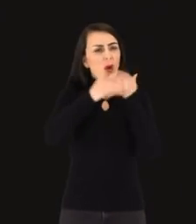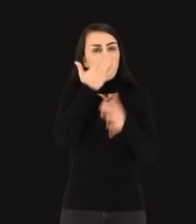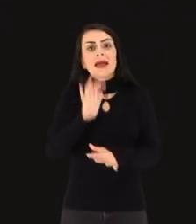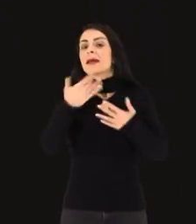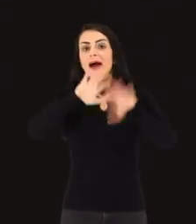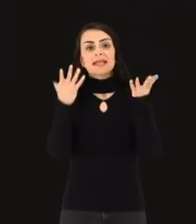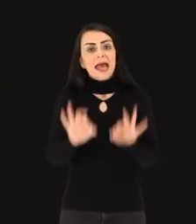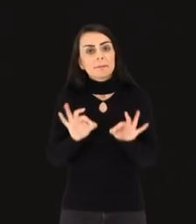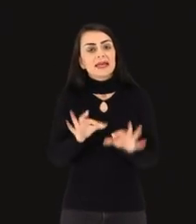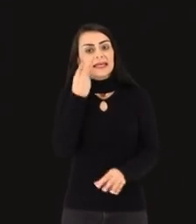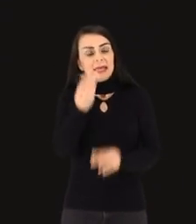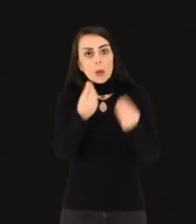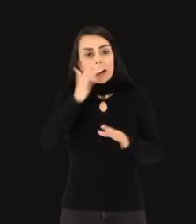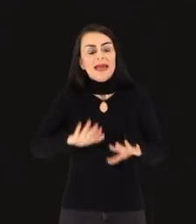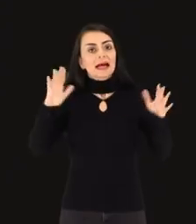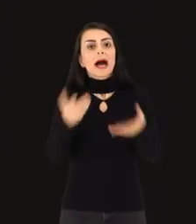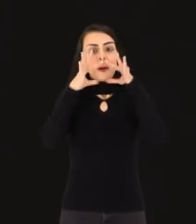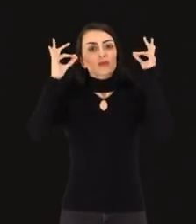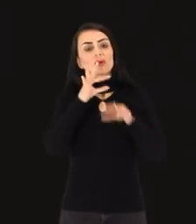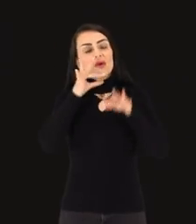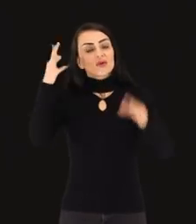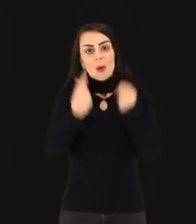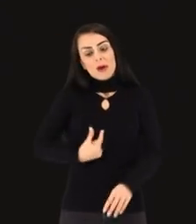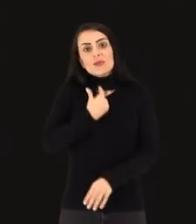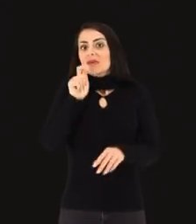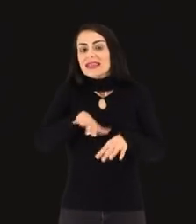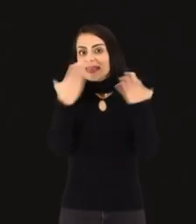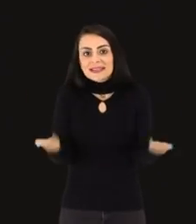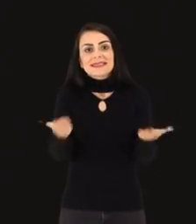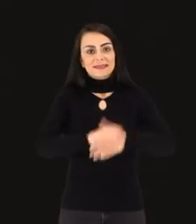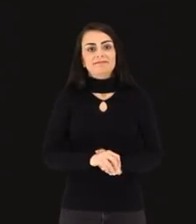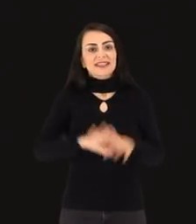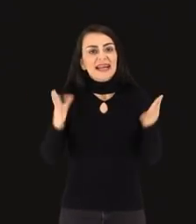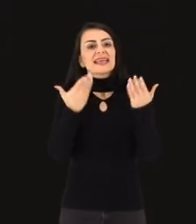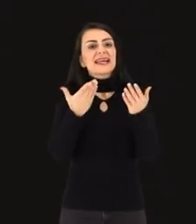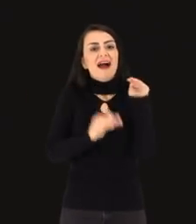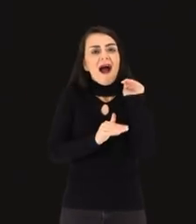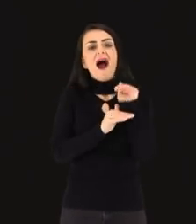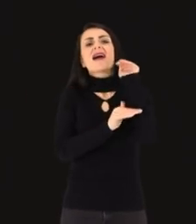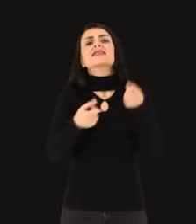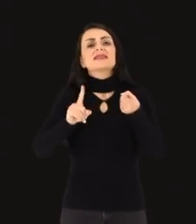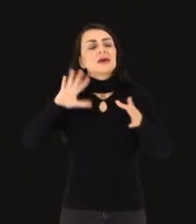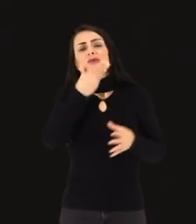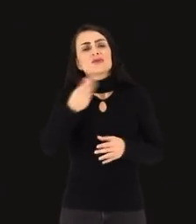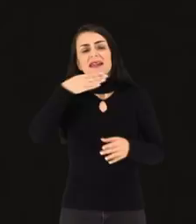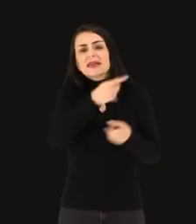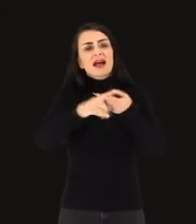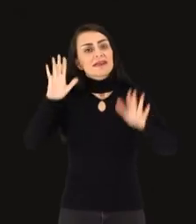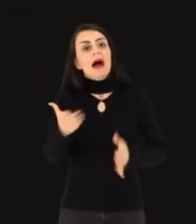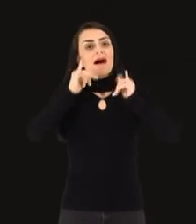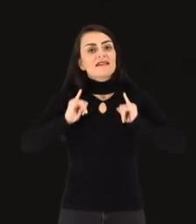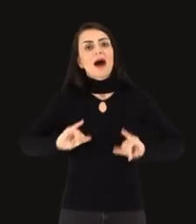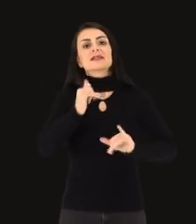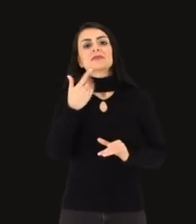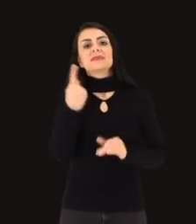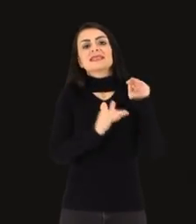Kimse hayattan kötü şeyler beklemez. Hep daha iyi olmayı, daha mutlu ve daha huzurlu olmayı umut ederiz.